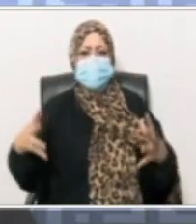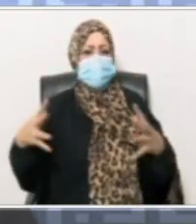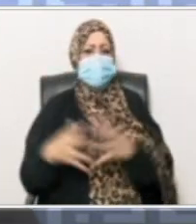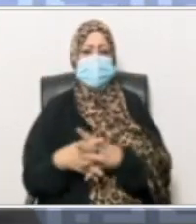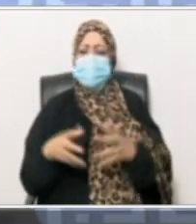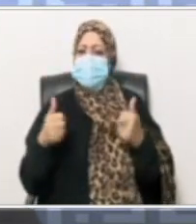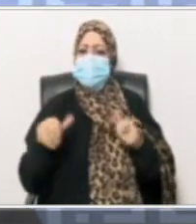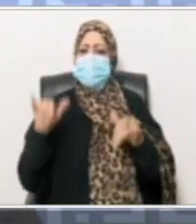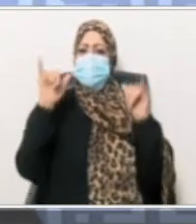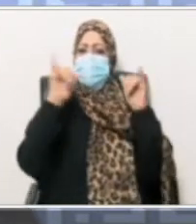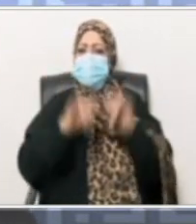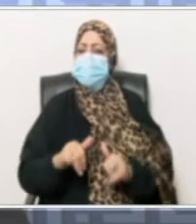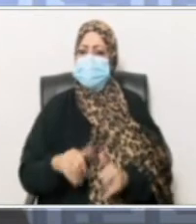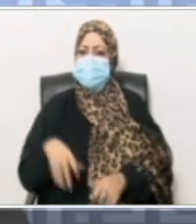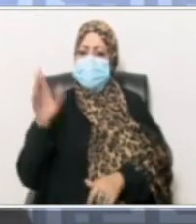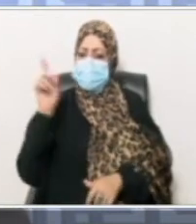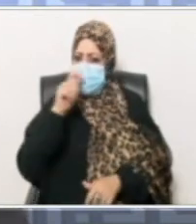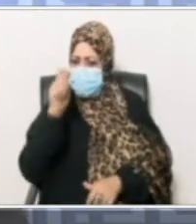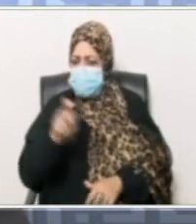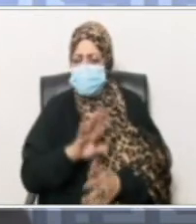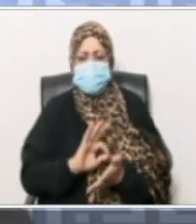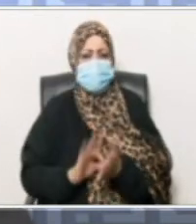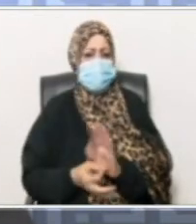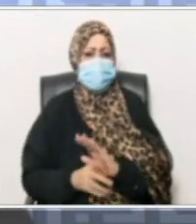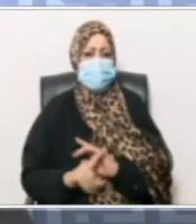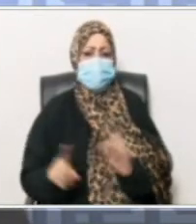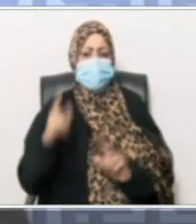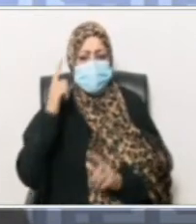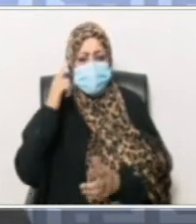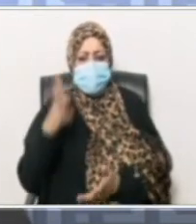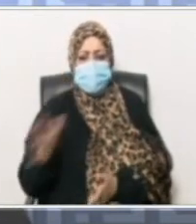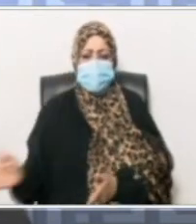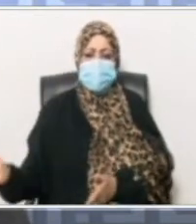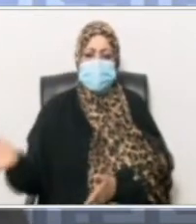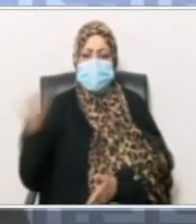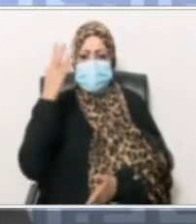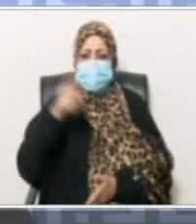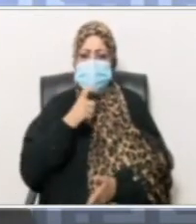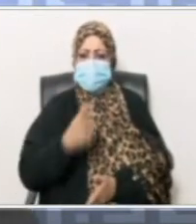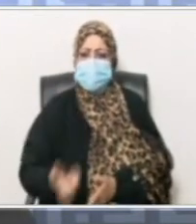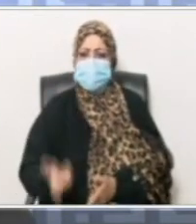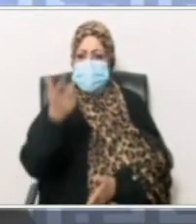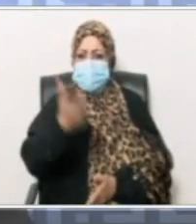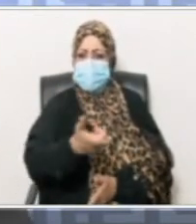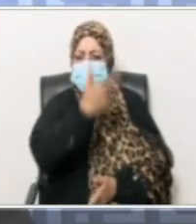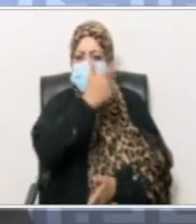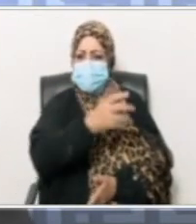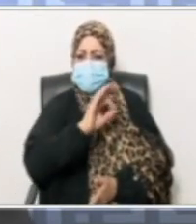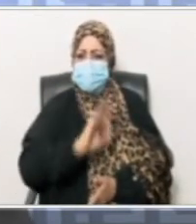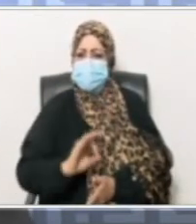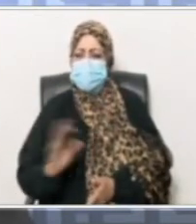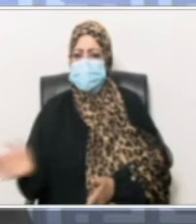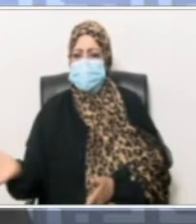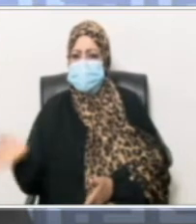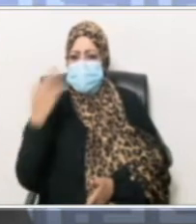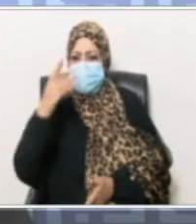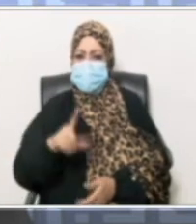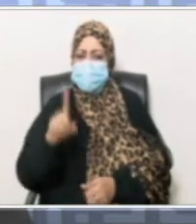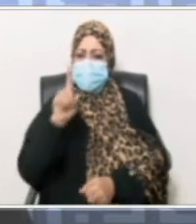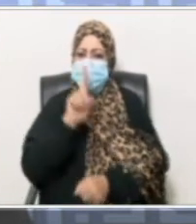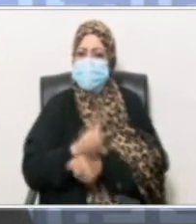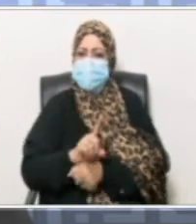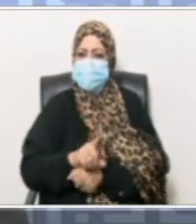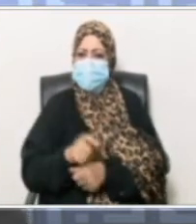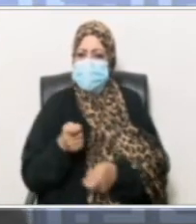غير أطلع أنتم يا شيبة النحس، أطلع أنتم يا رؤوس الفتنة، طلعها كأنه رؤوس الشياطين.